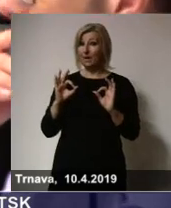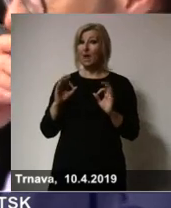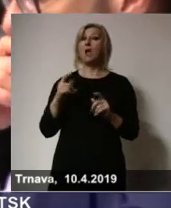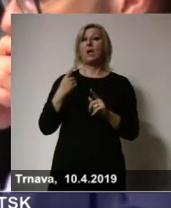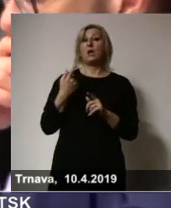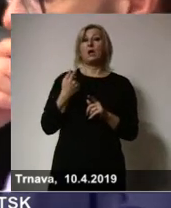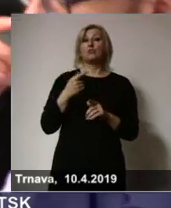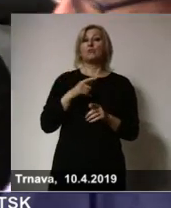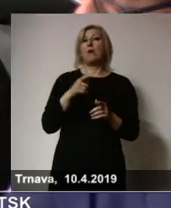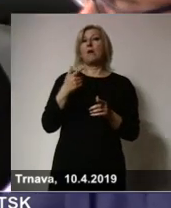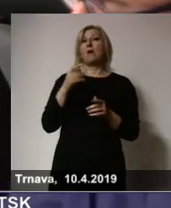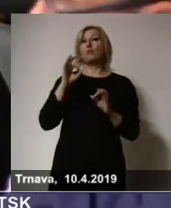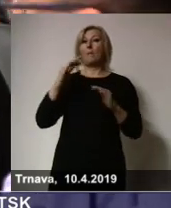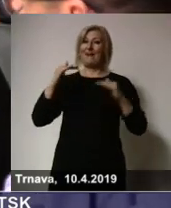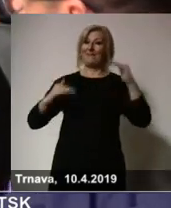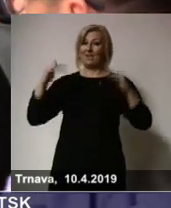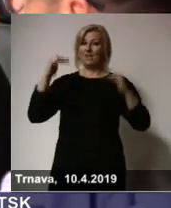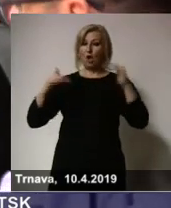môžu korigovať možné